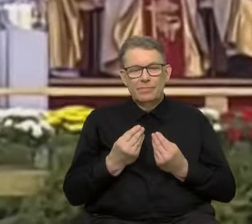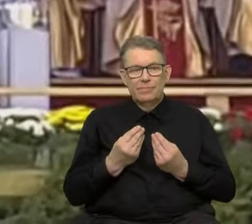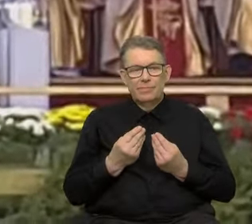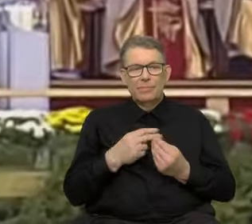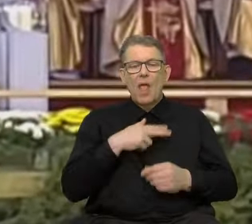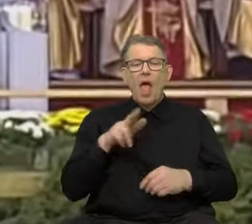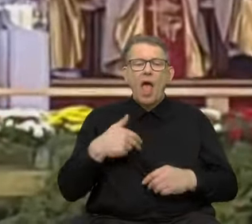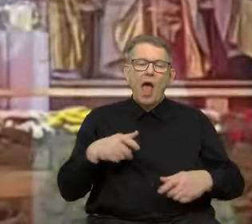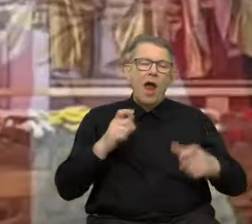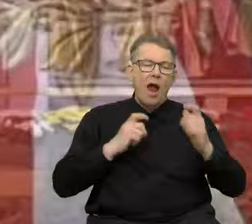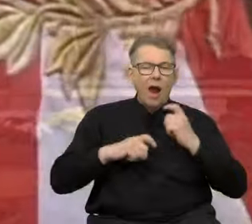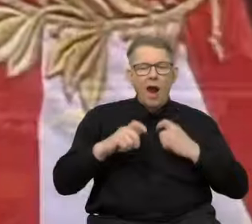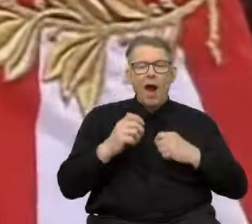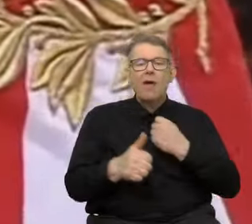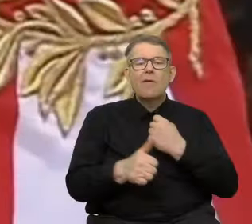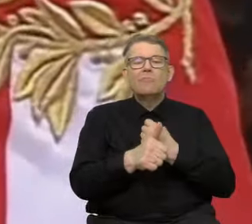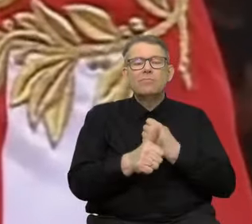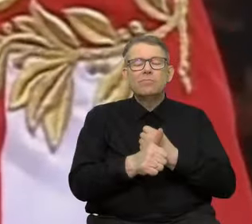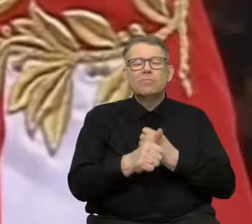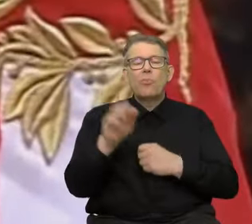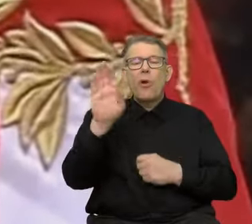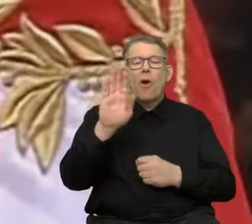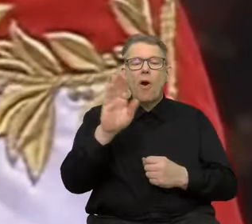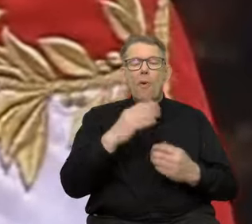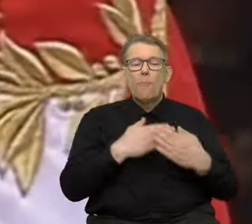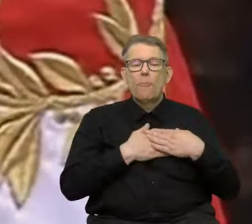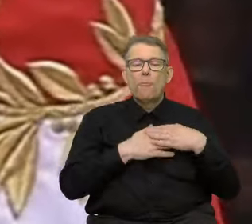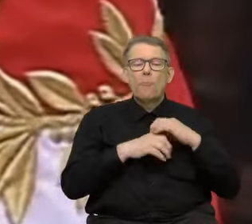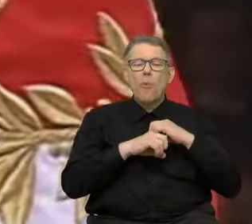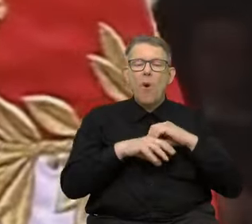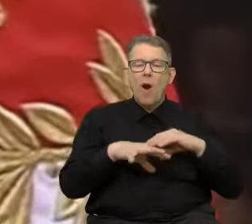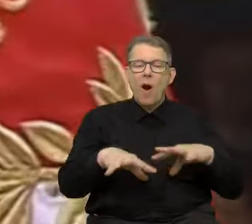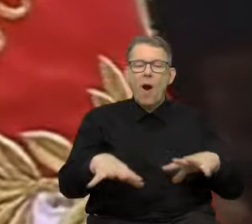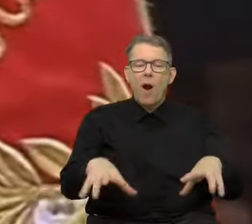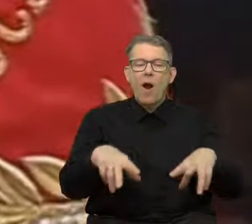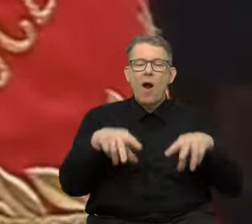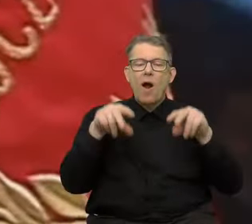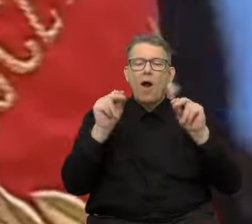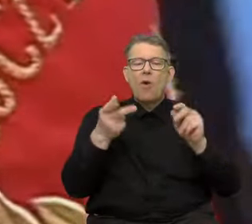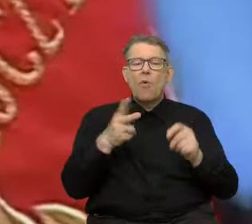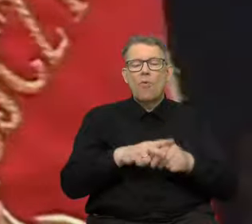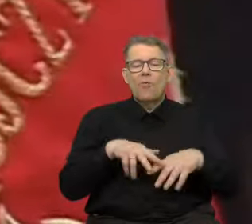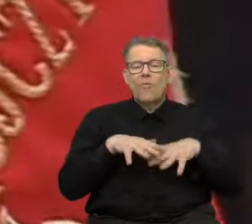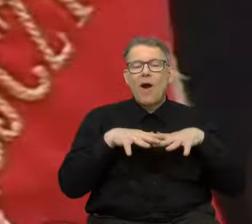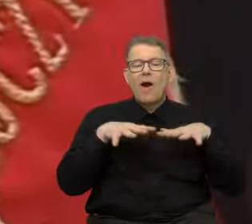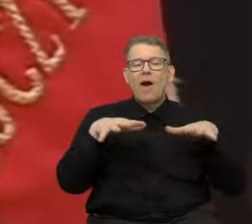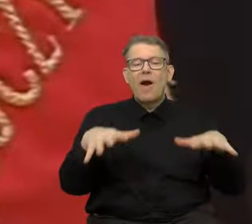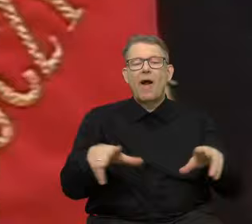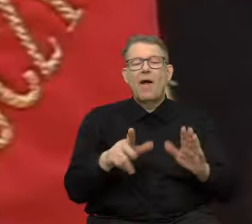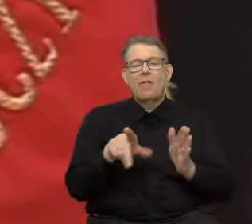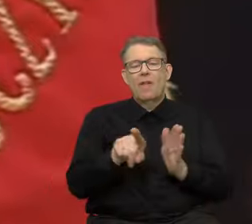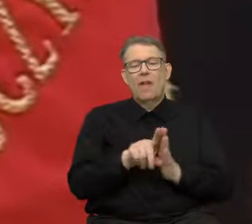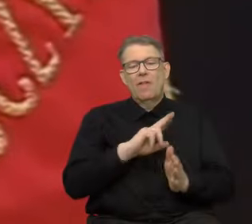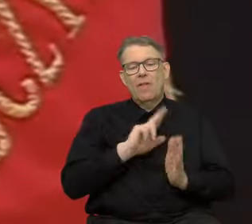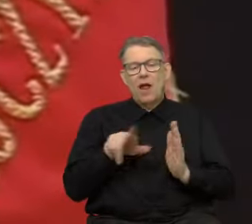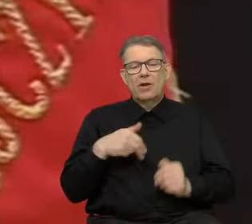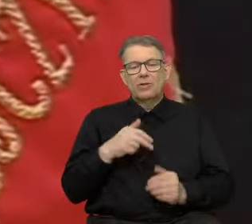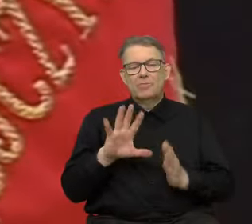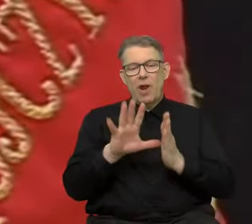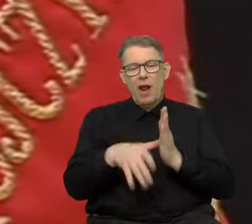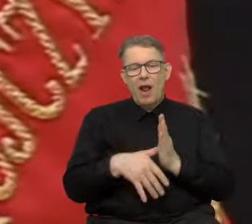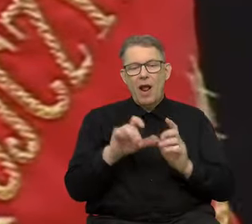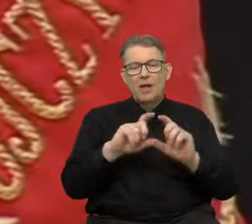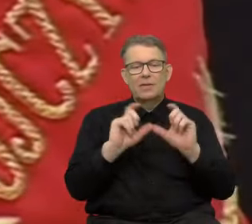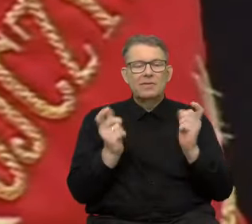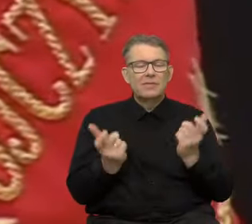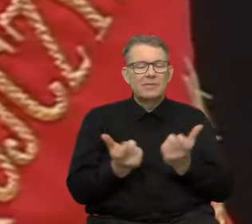Nasza radość wypływa z Bożego miłosierdzia, które rozlewa się nad naszym miastem i